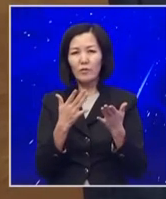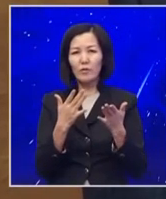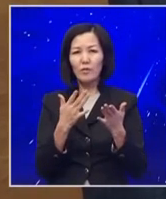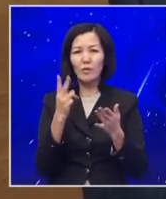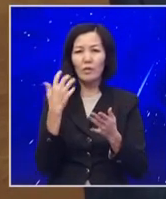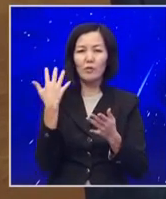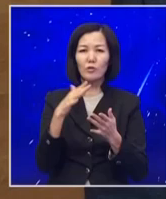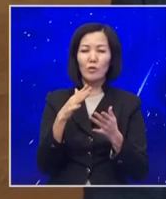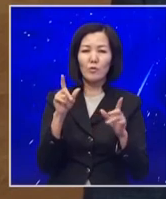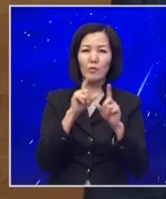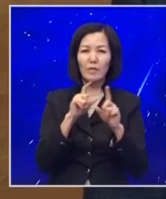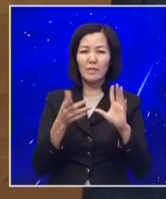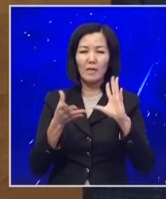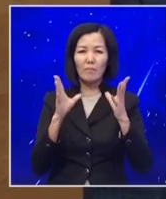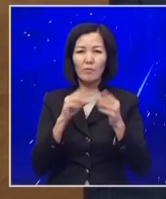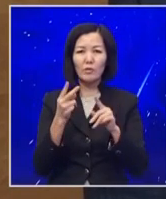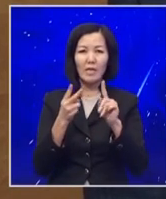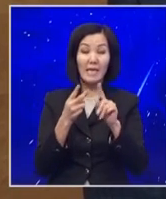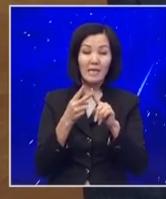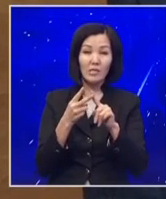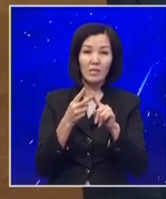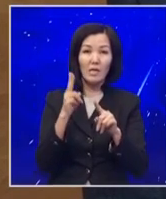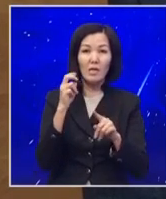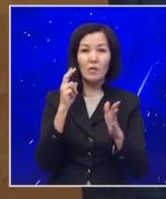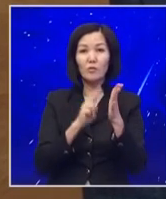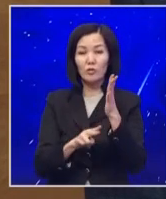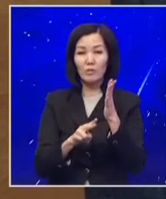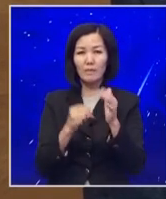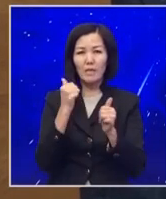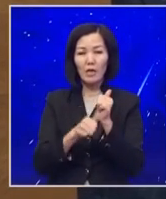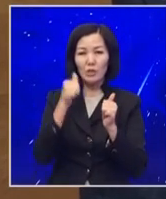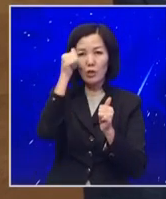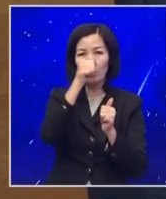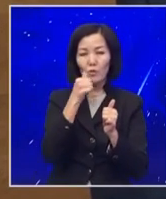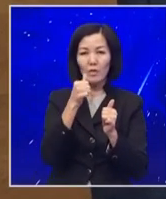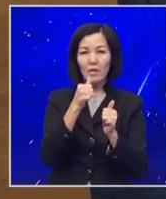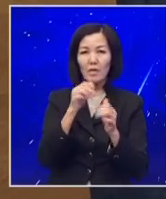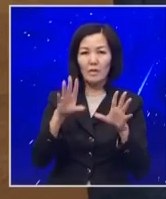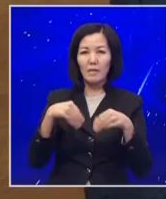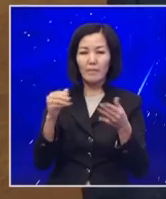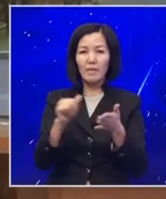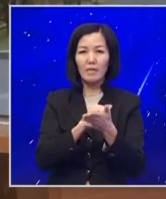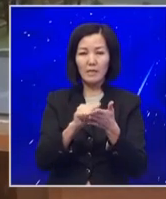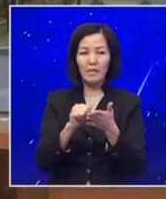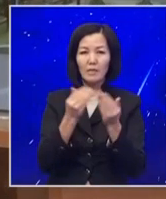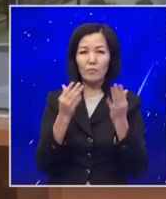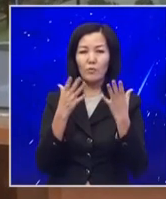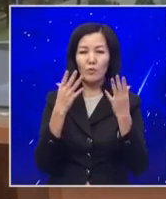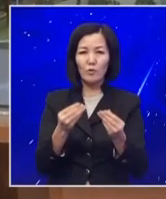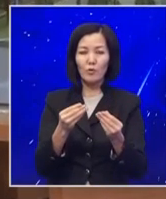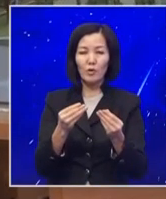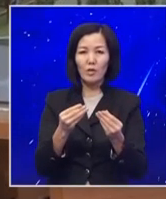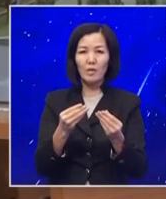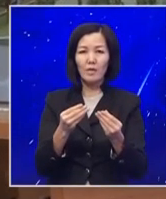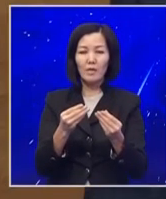250-ші нысан бойынша, екінші нысаны ол 270-ші жыл сайынға одан ары тапсырылатын декларация. Бүгінгі күнге туындап